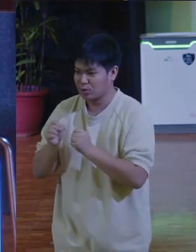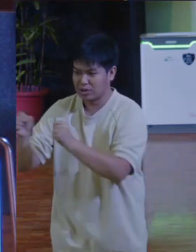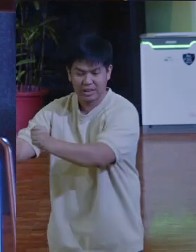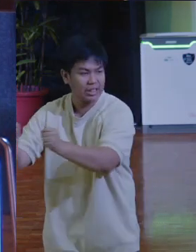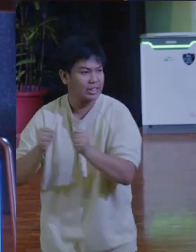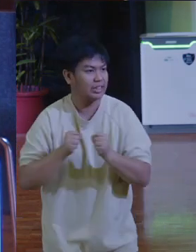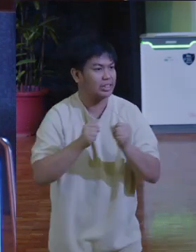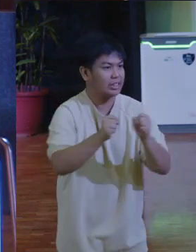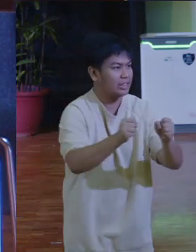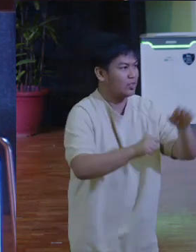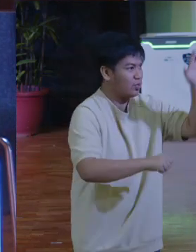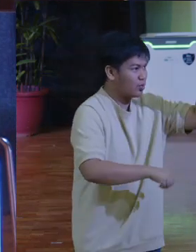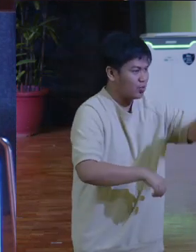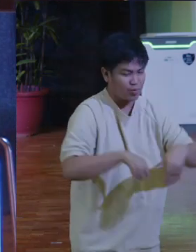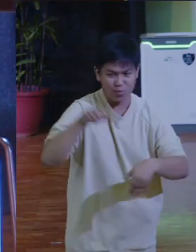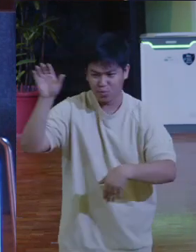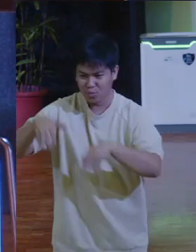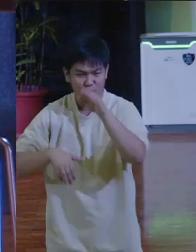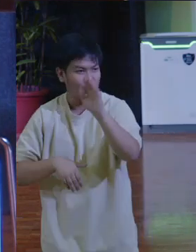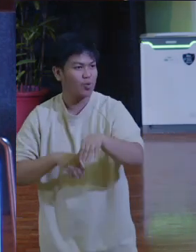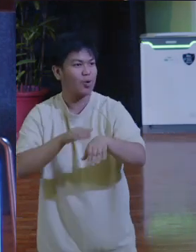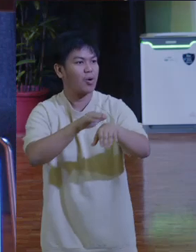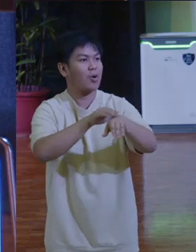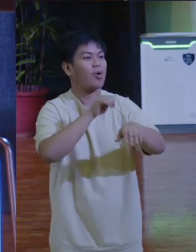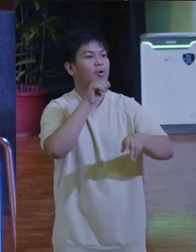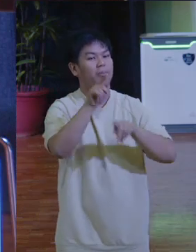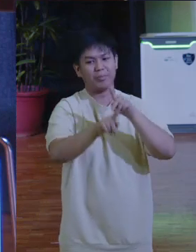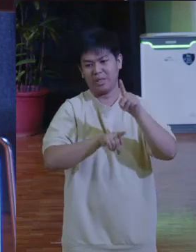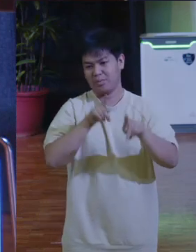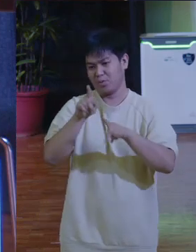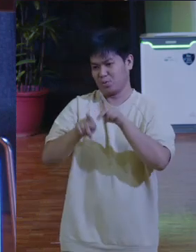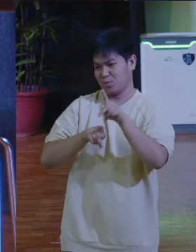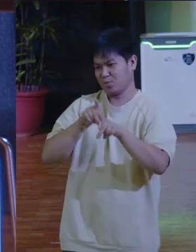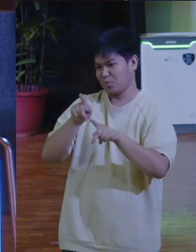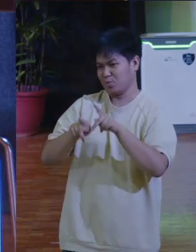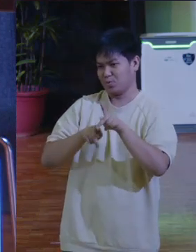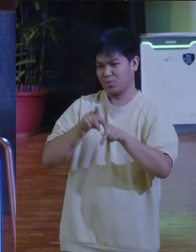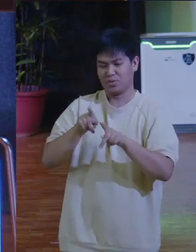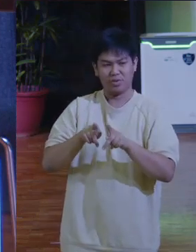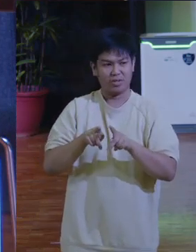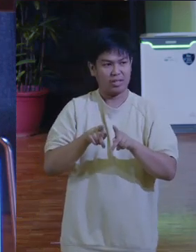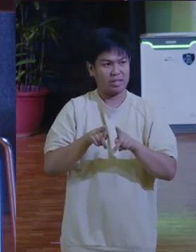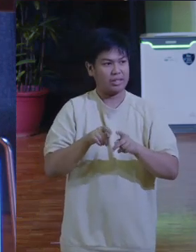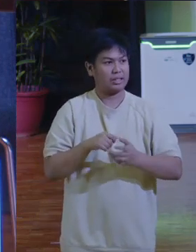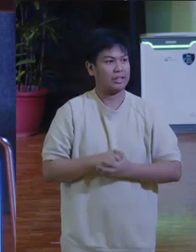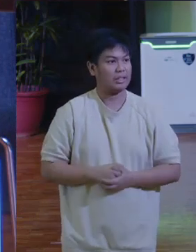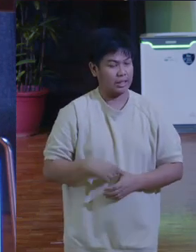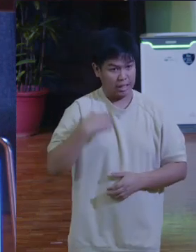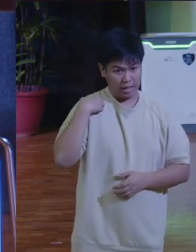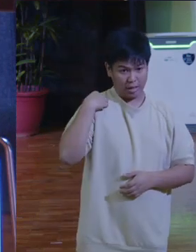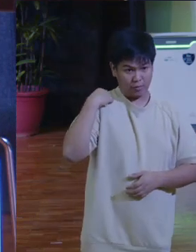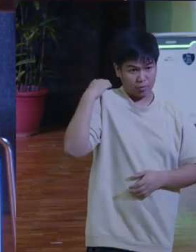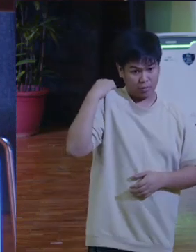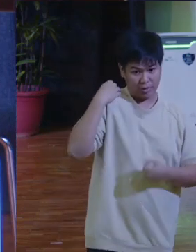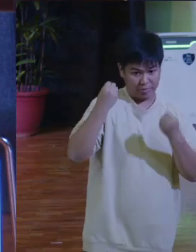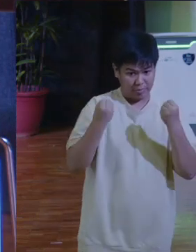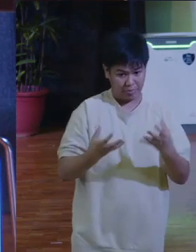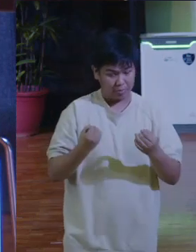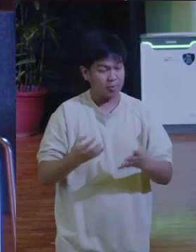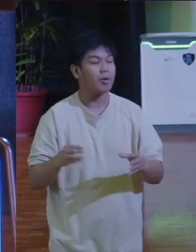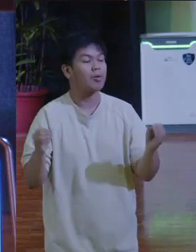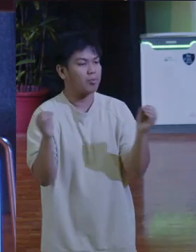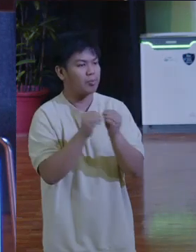Alam niyo, ang Panginoon, tuwing maraming dumarating na volunteers, marami po siyang pinapapasok na